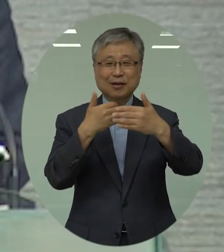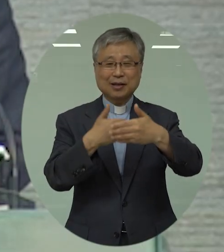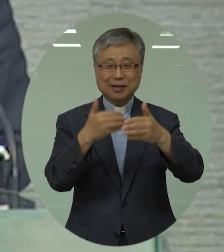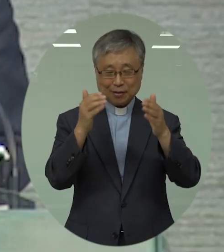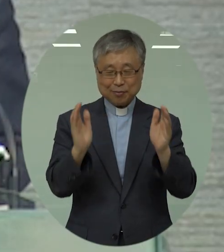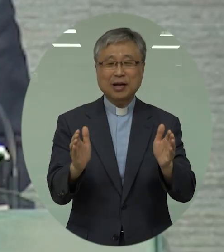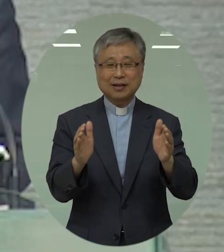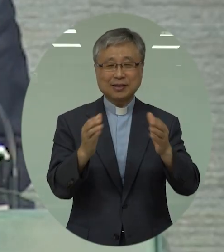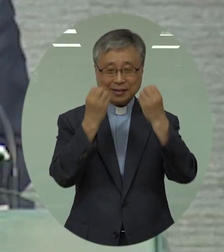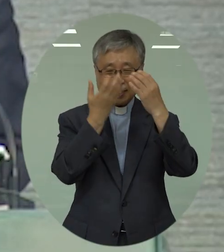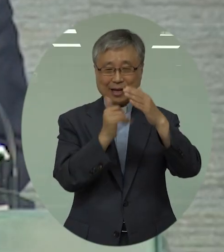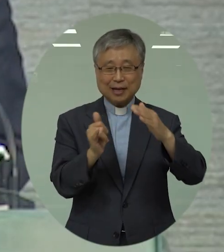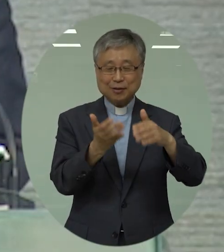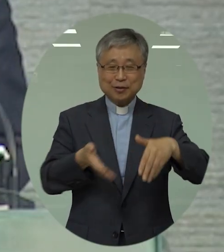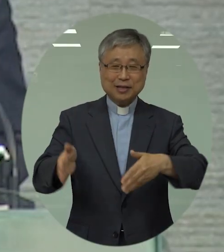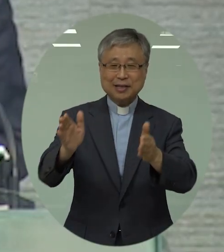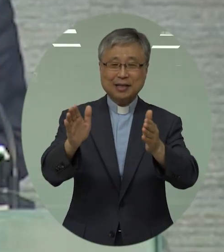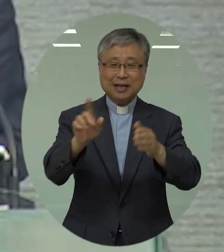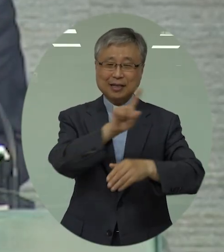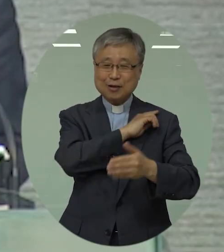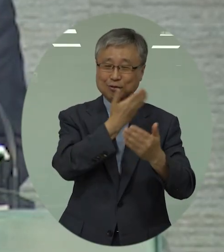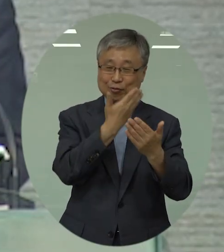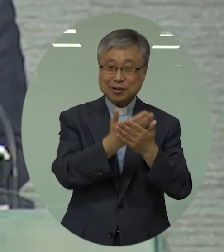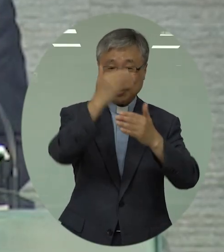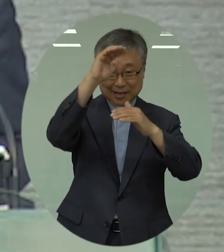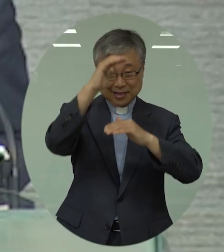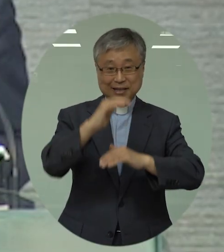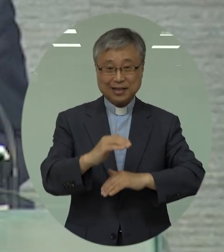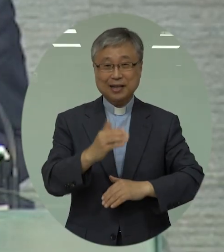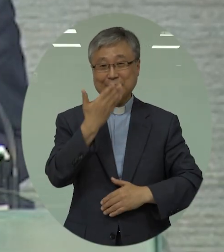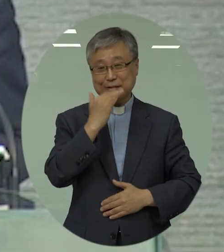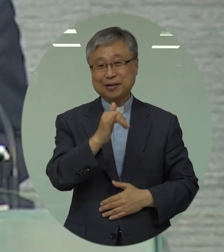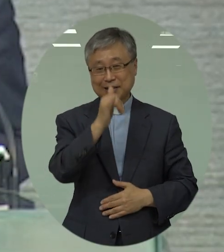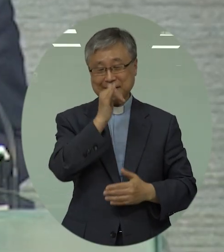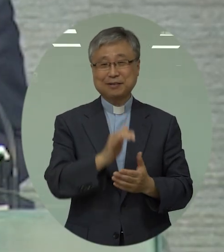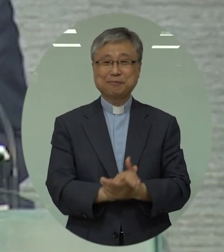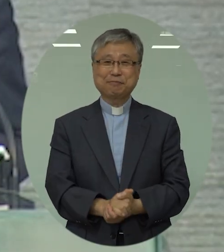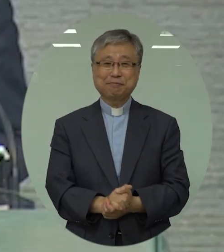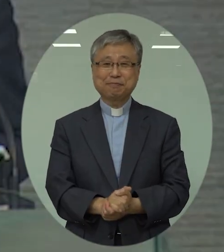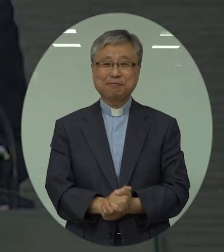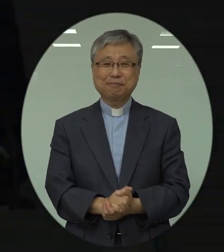가족의 길의 핵심적 내용이라고 할 수가 있습니다.